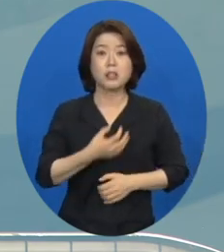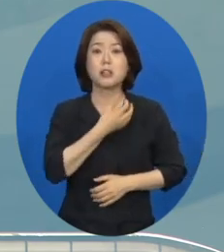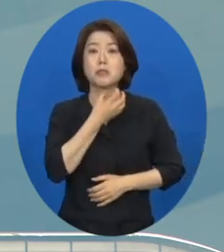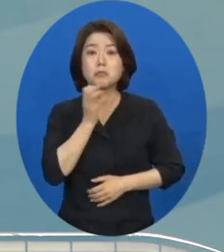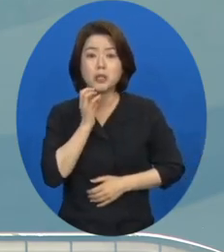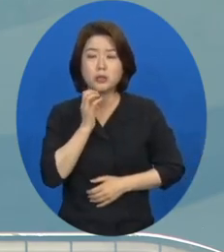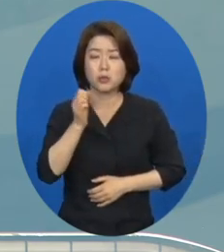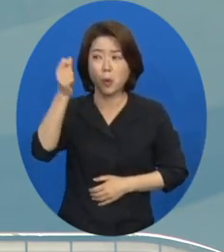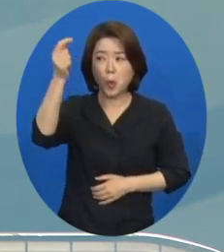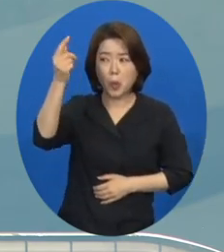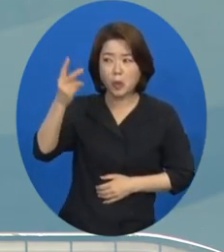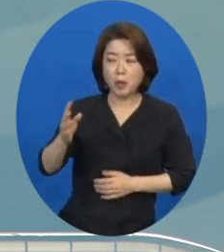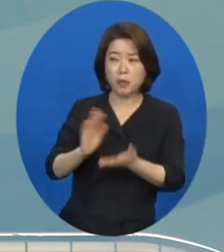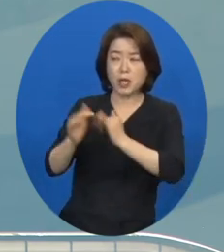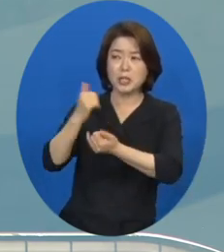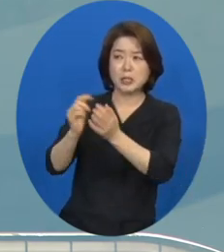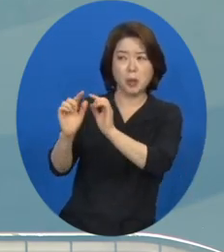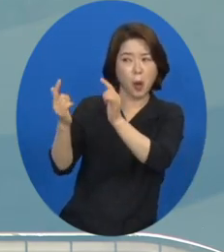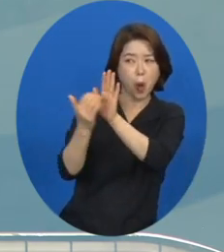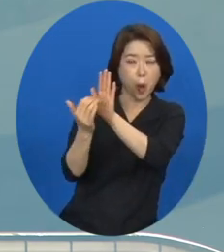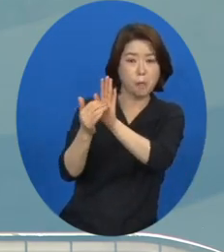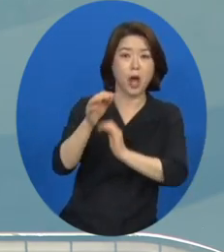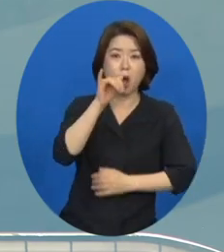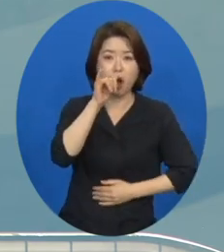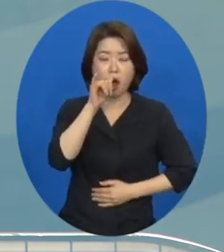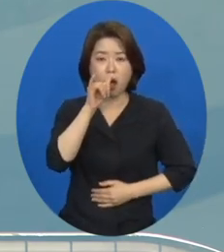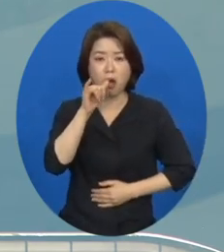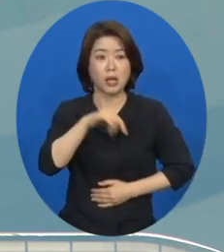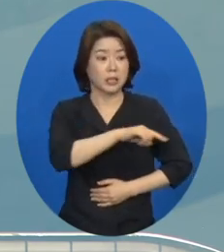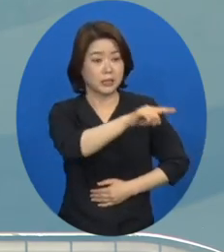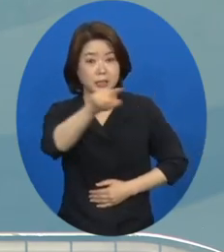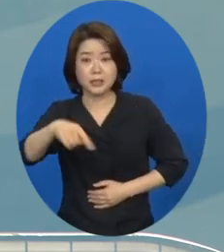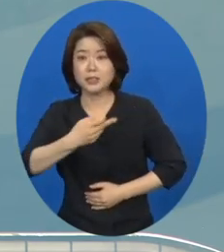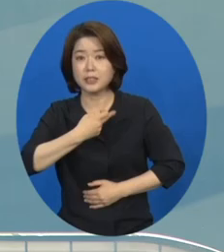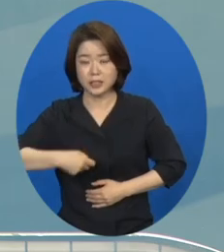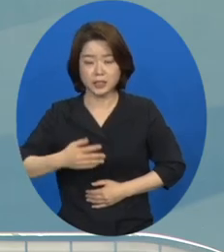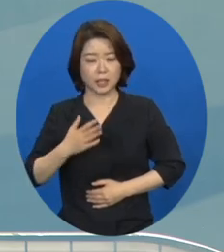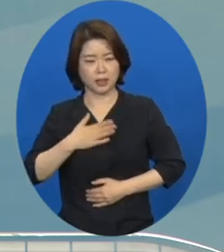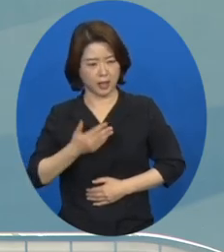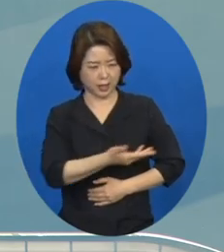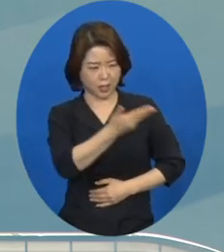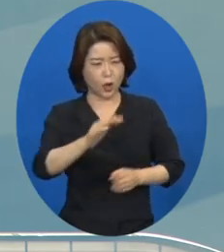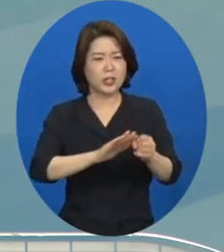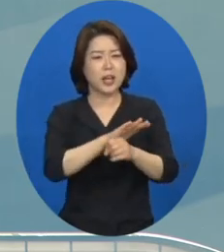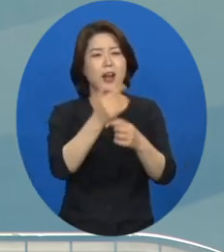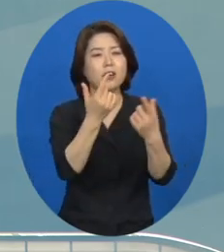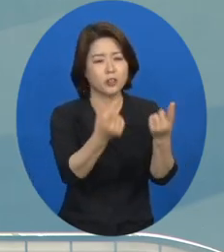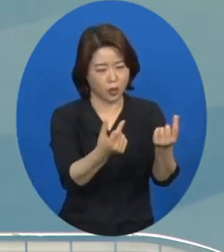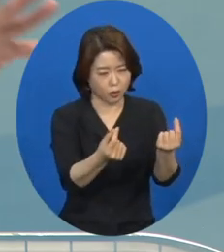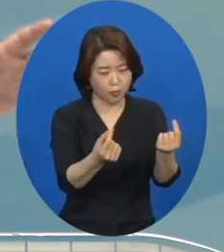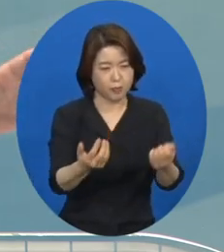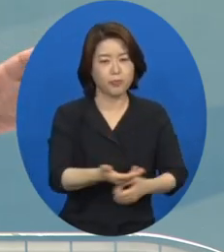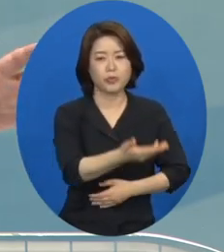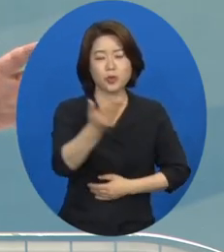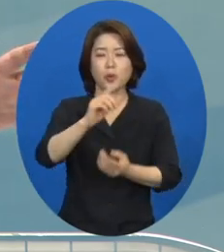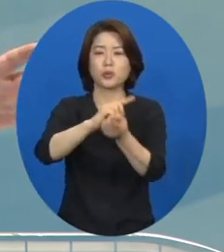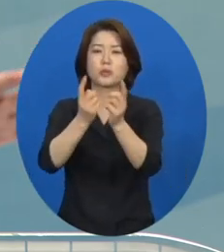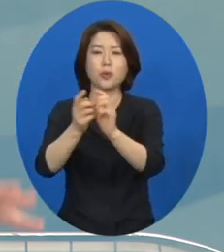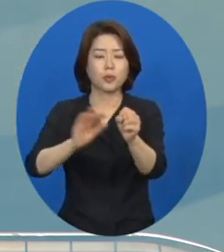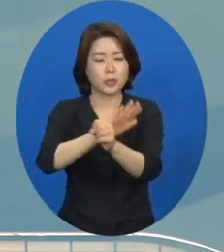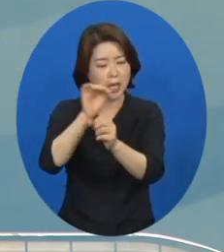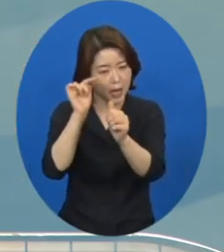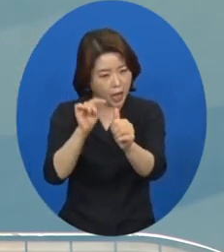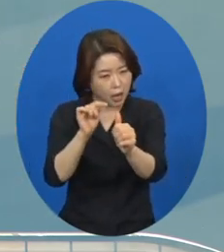부인하게 될 겁니다. 그 제자들에게 내가 너희를 사랑한 것 같이 너희도 서로 사랑하라니,